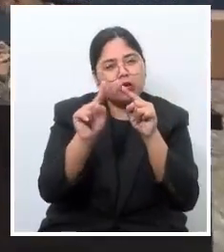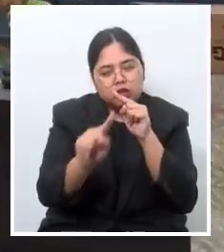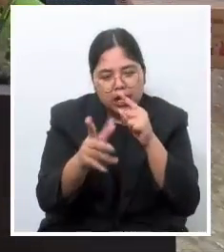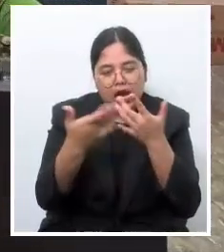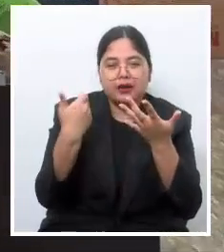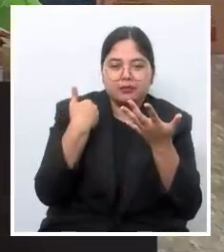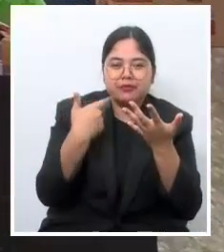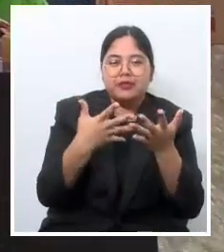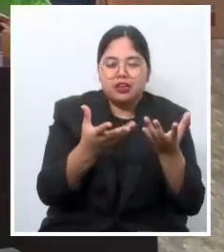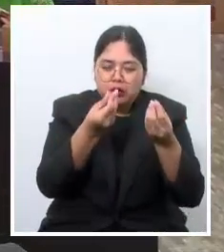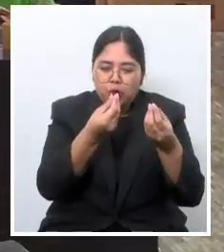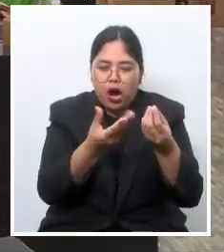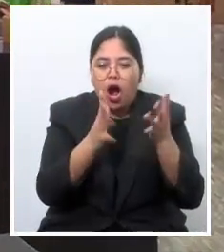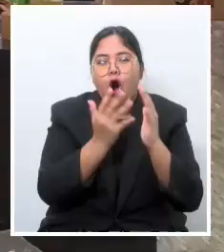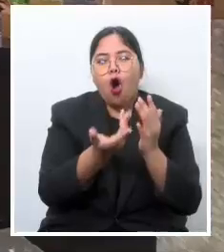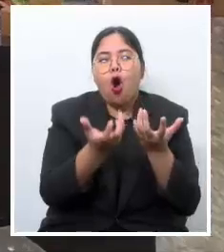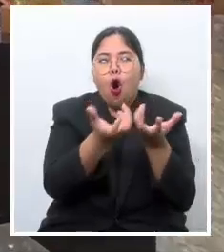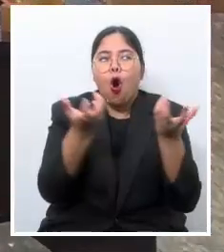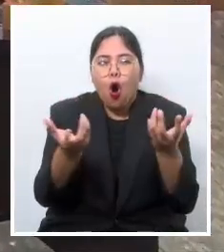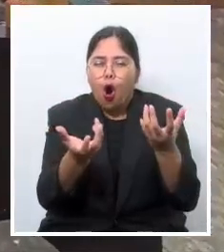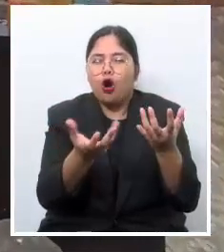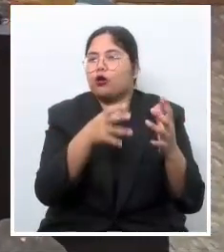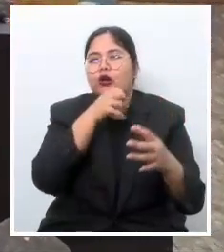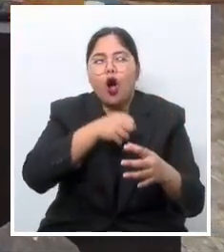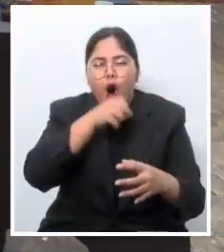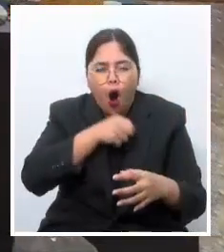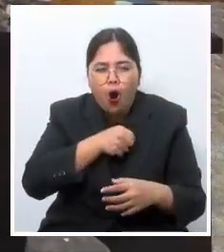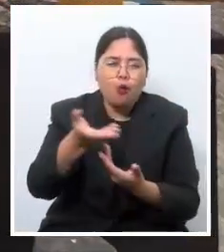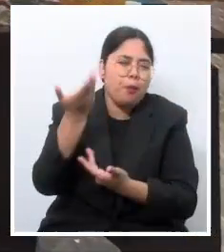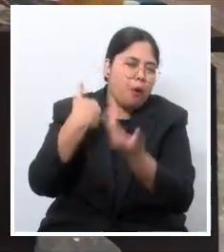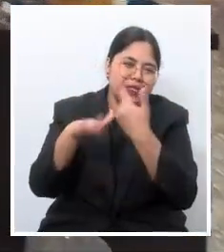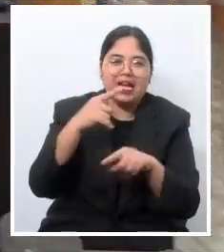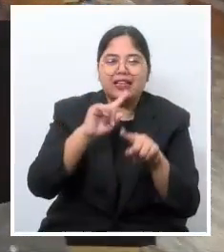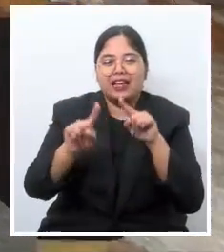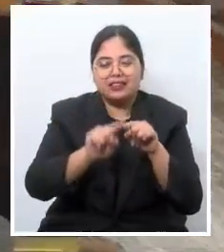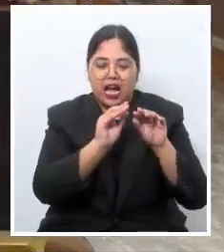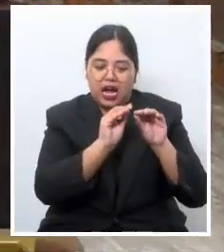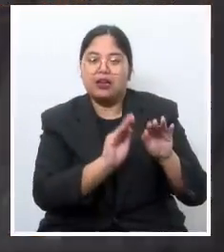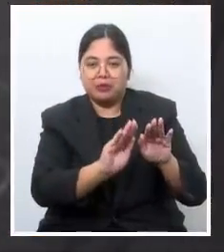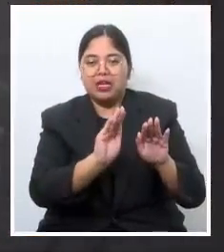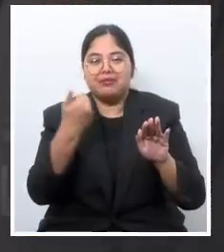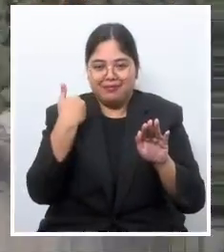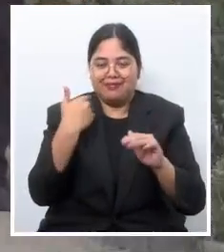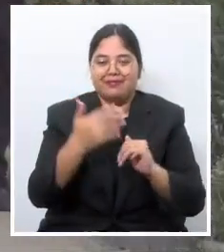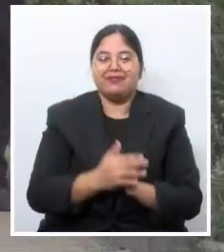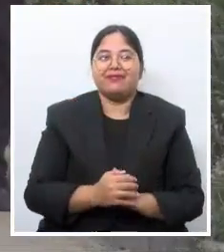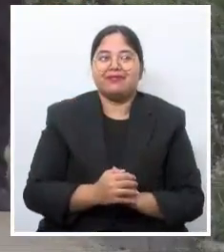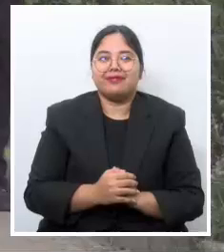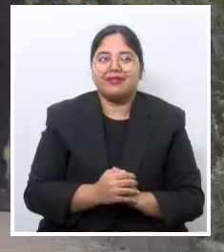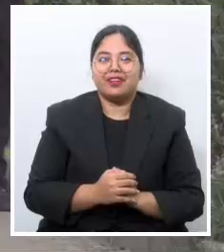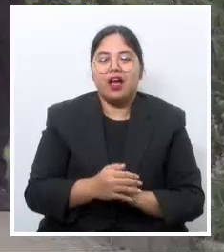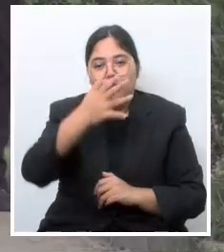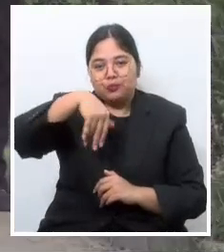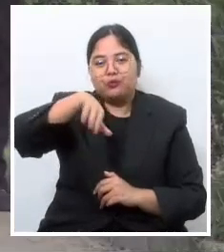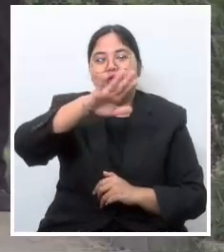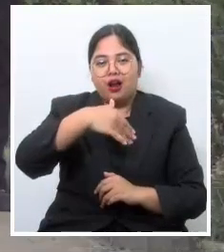แม้ว่าจะเป็นซากดำบันที่ให้นักเรียนเข้ามาศึกษาและเรียนรู้เพิ่มเติมเกี่ยวกับธรณีวิทยาค่ะพวกเรา